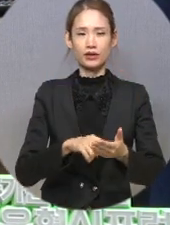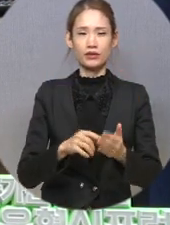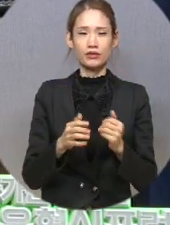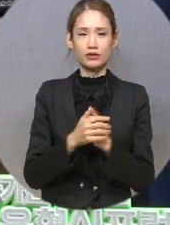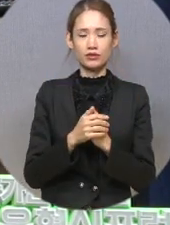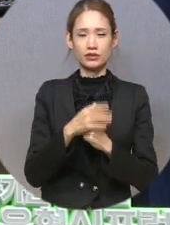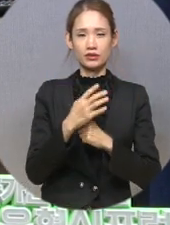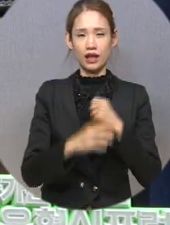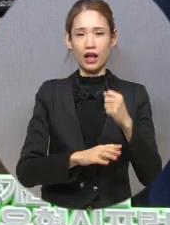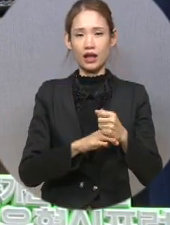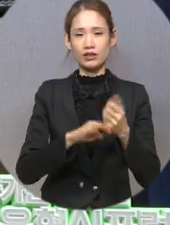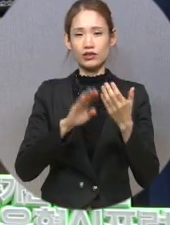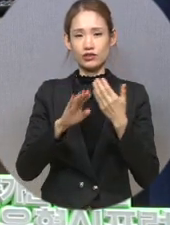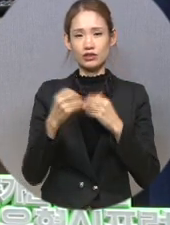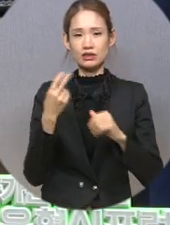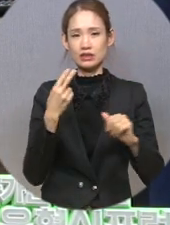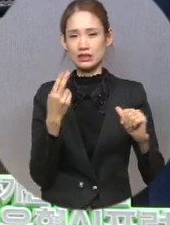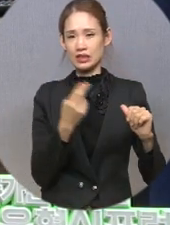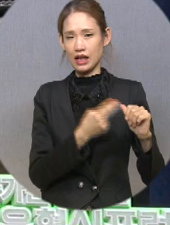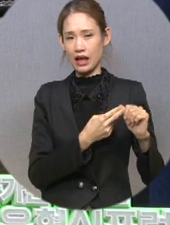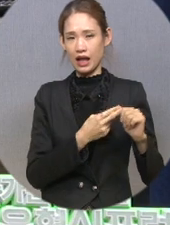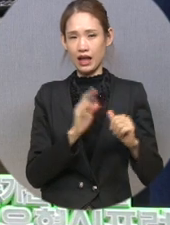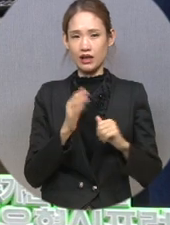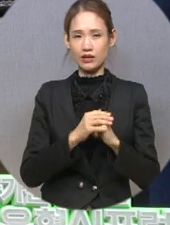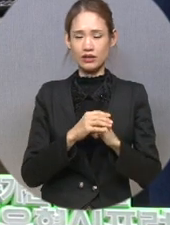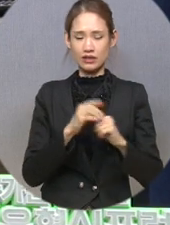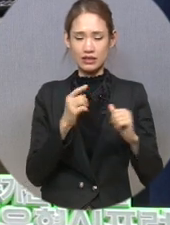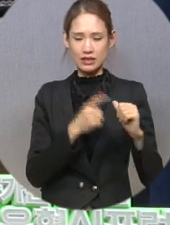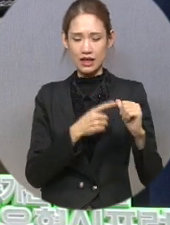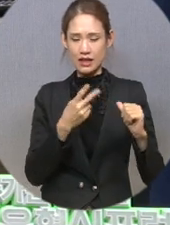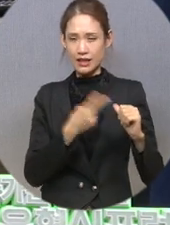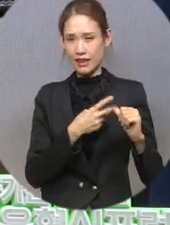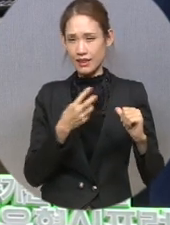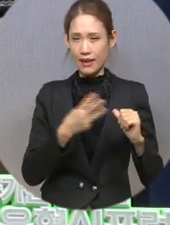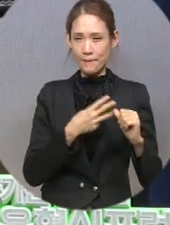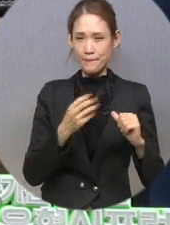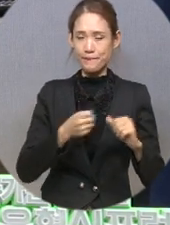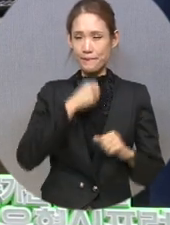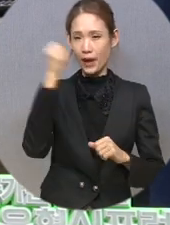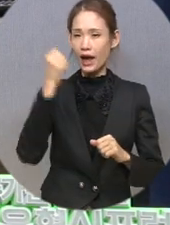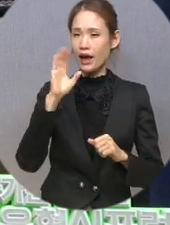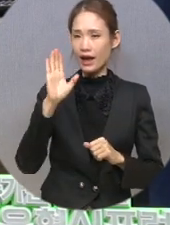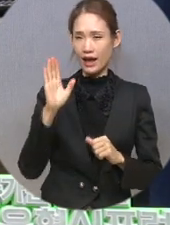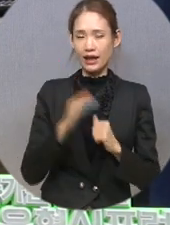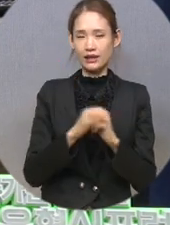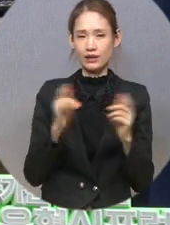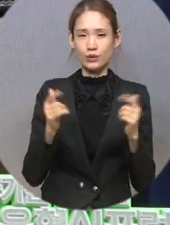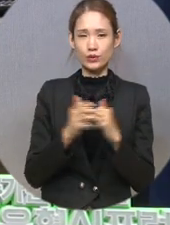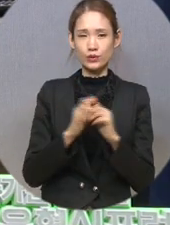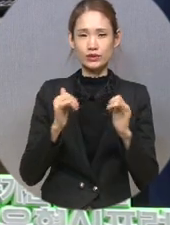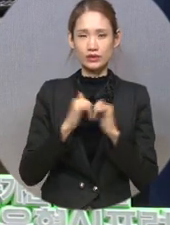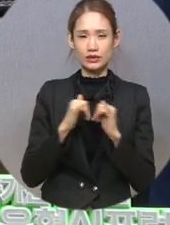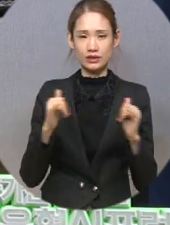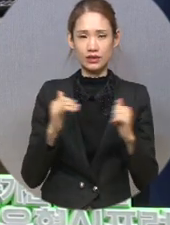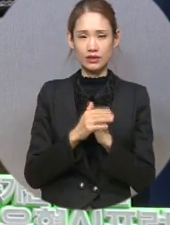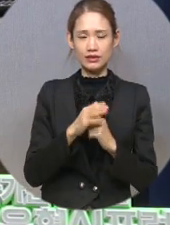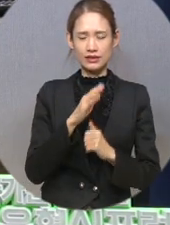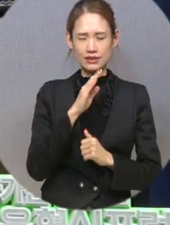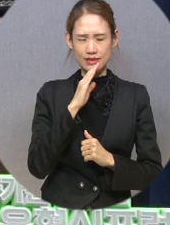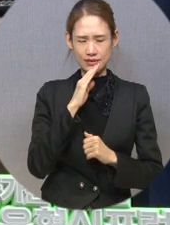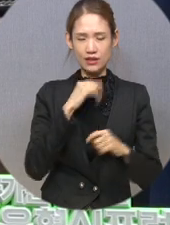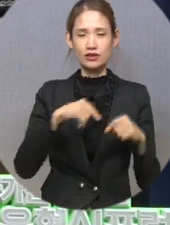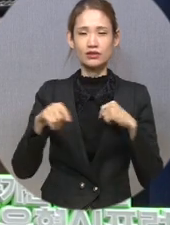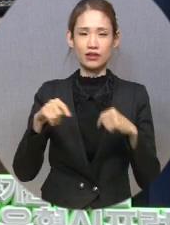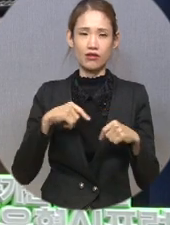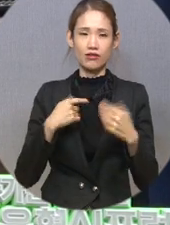4년 뒤에 뭐 재선하기 위해서가 아니라, 또 삼선하기 위해서가 아니라, 진정으로 학생을 사랑하는 마음으로 교육 정책을 펴야